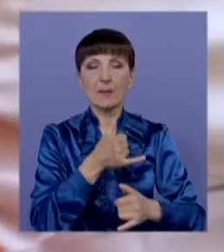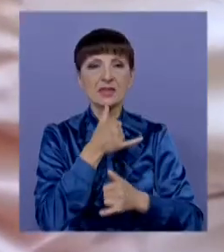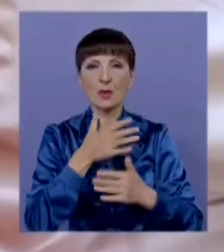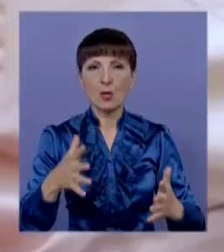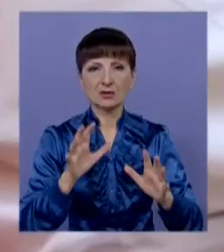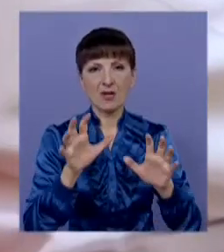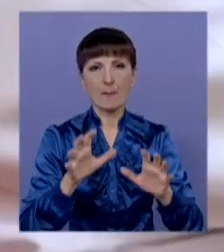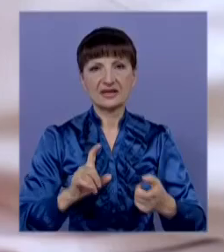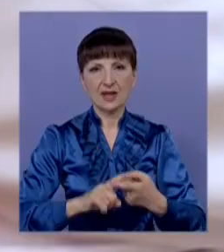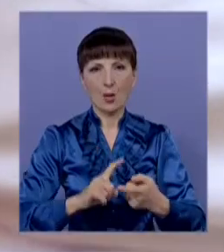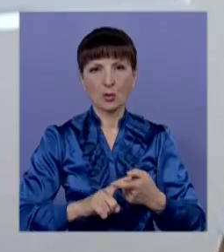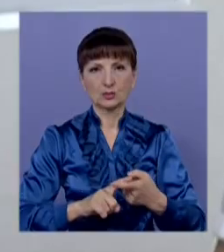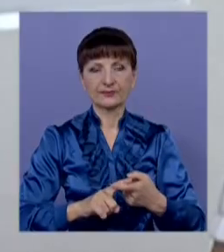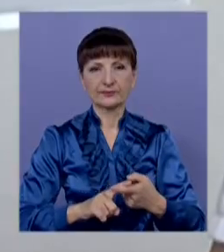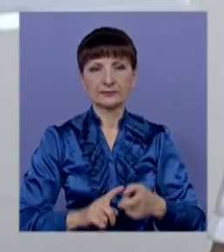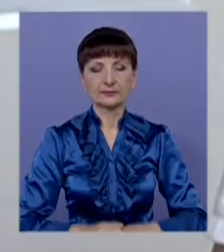по закону.